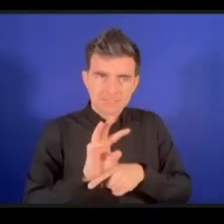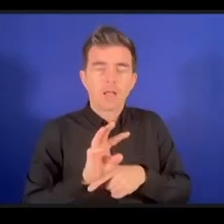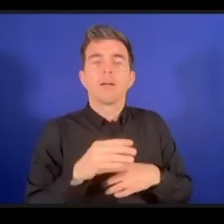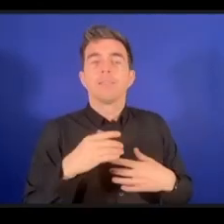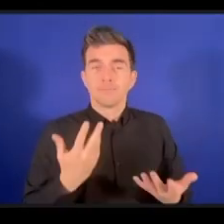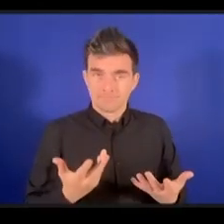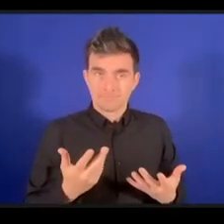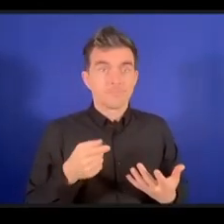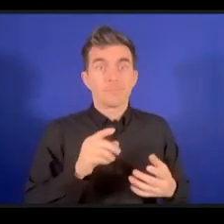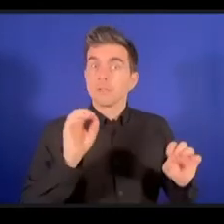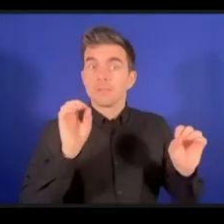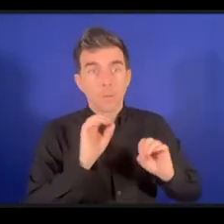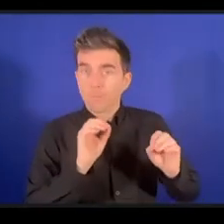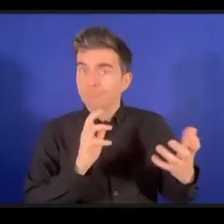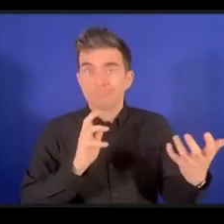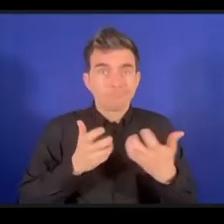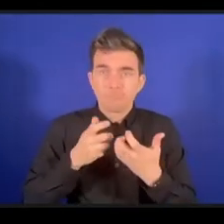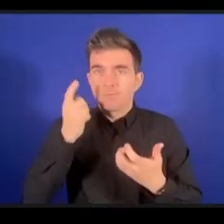根据